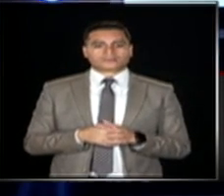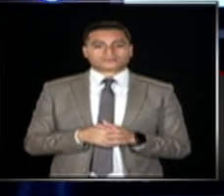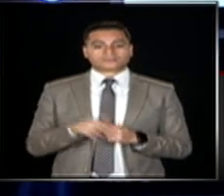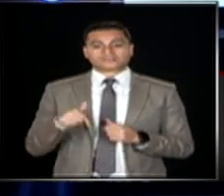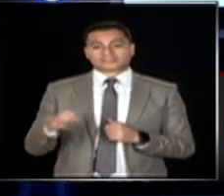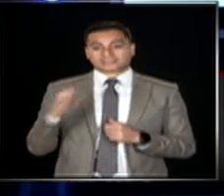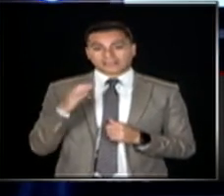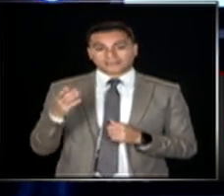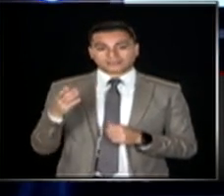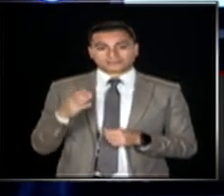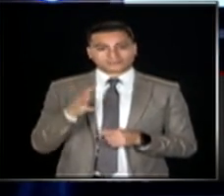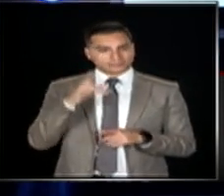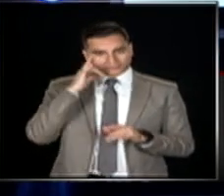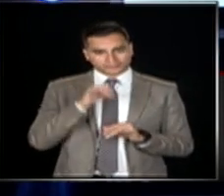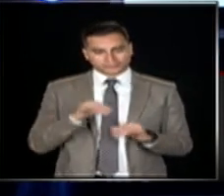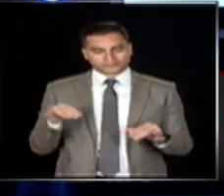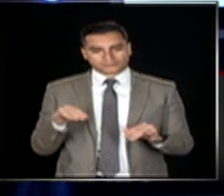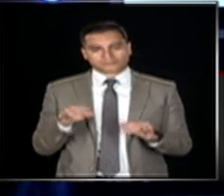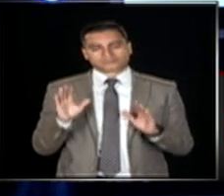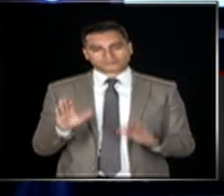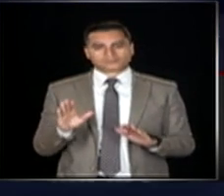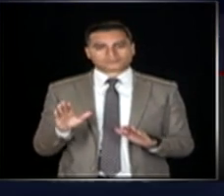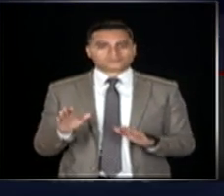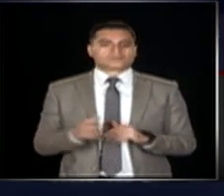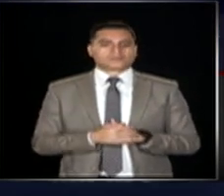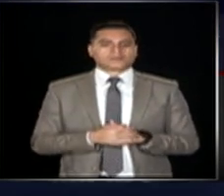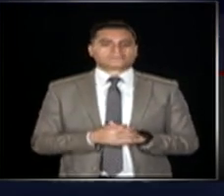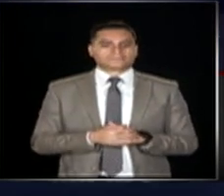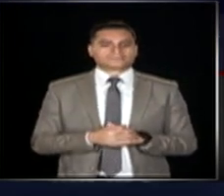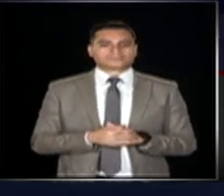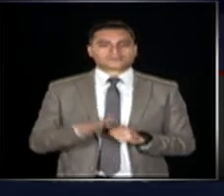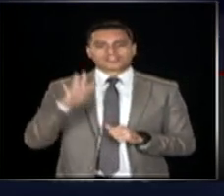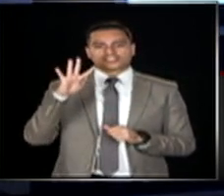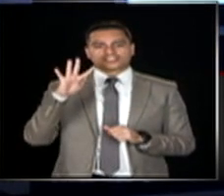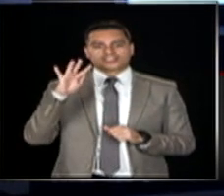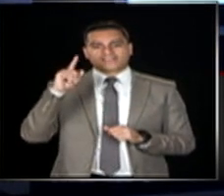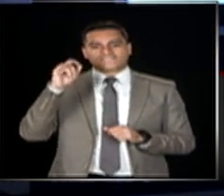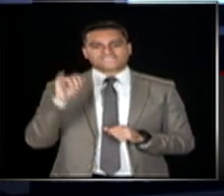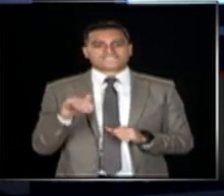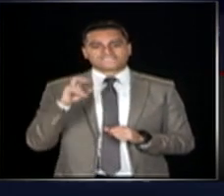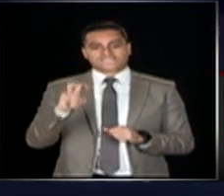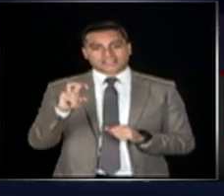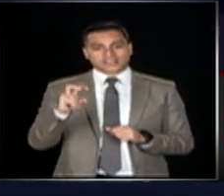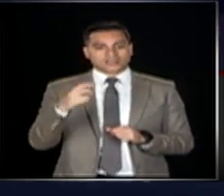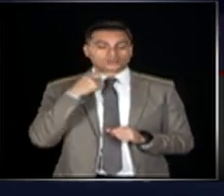في اجابه ما فيش اجابه شفيق يا راجل